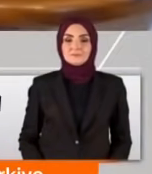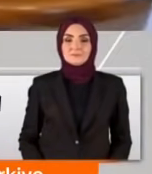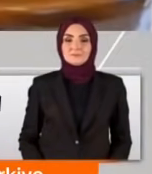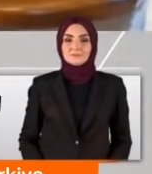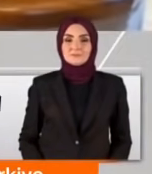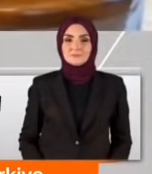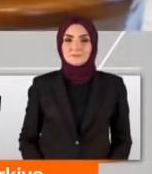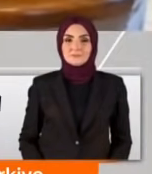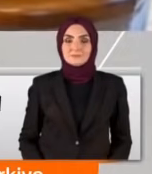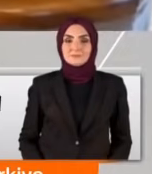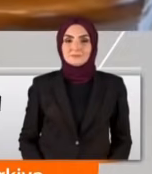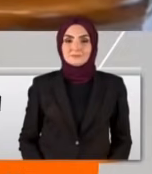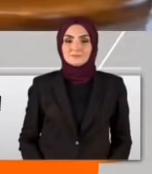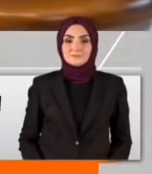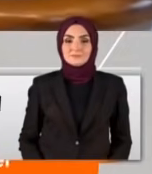Merhabalar efendim.